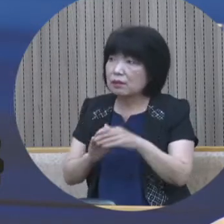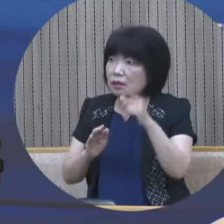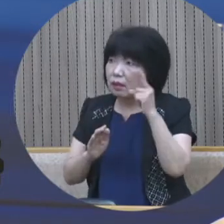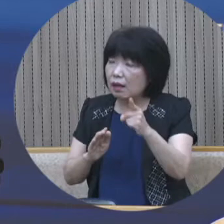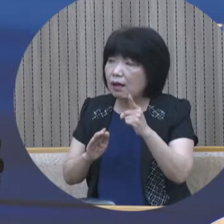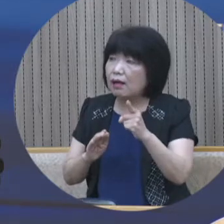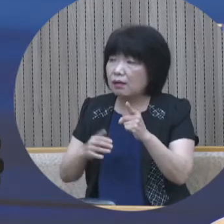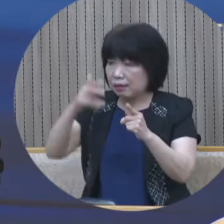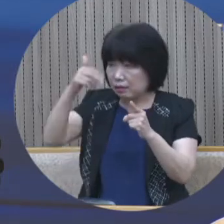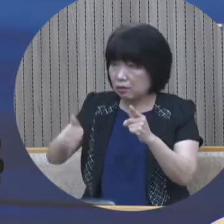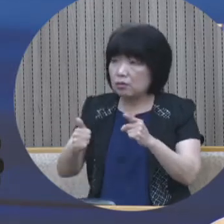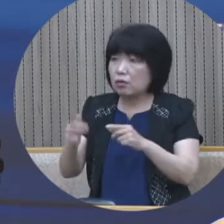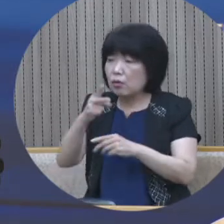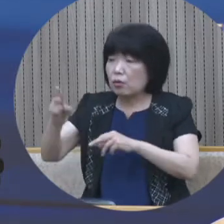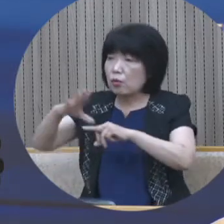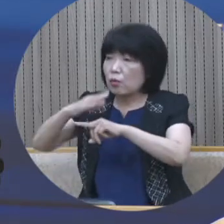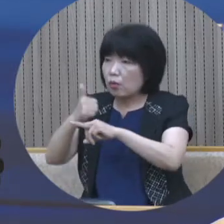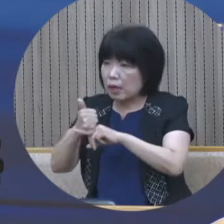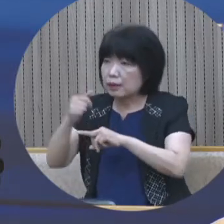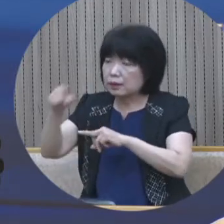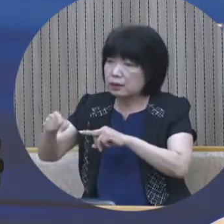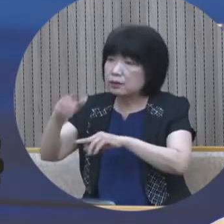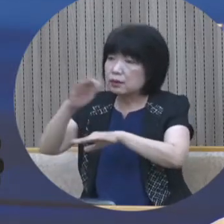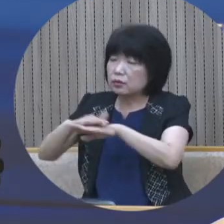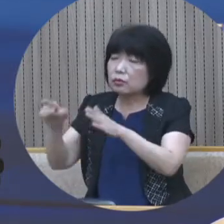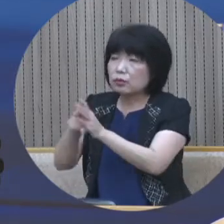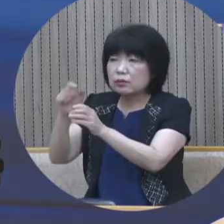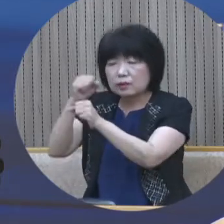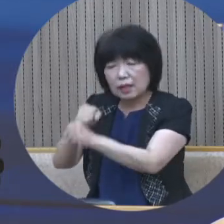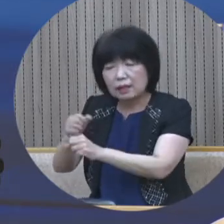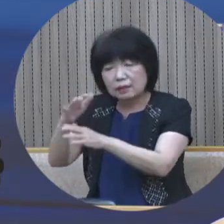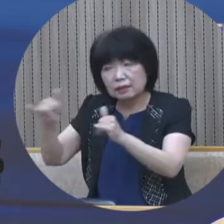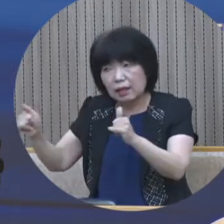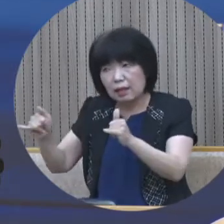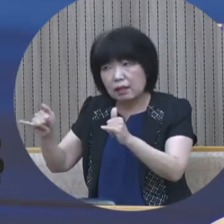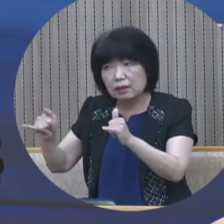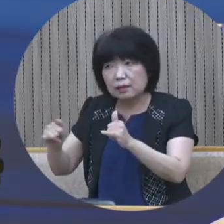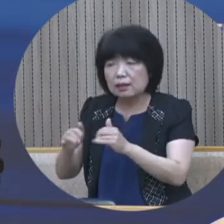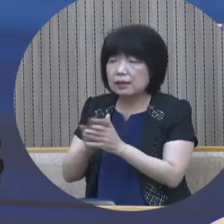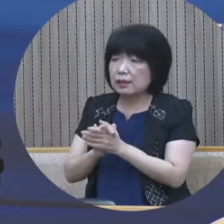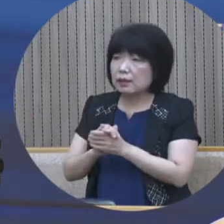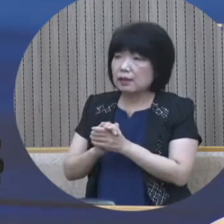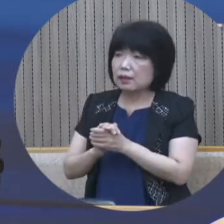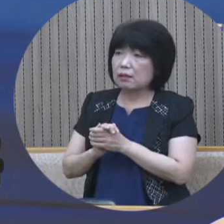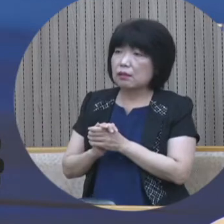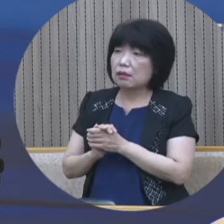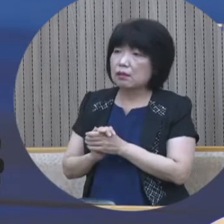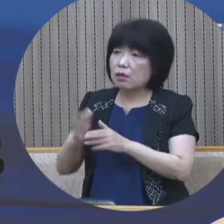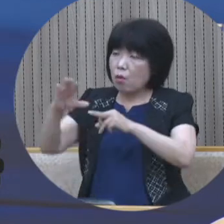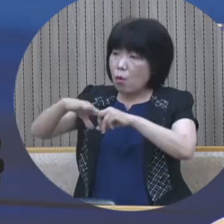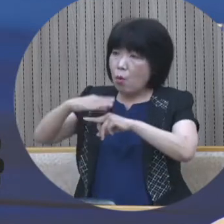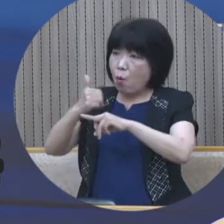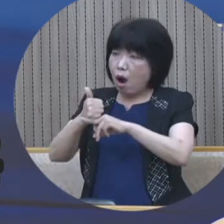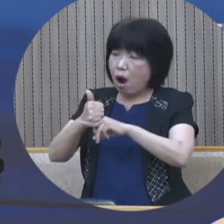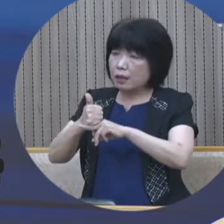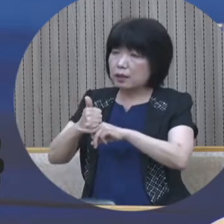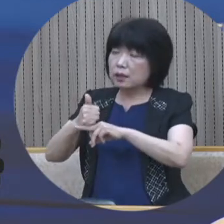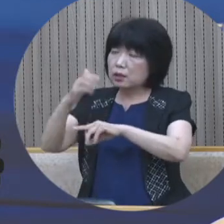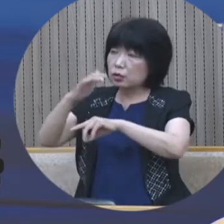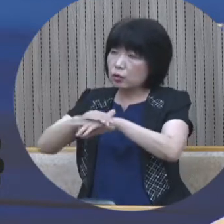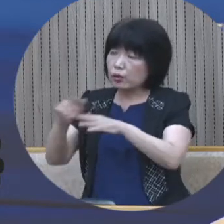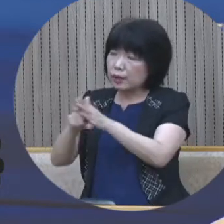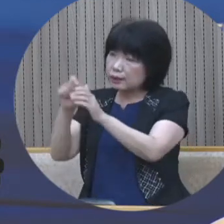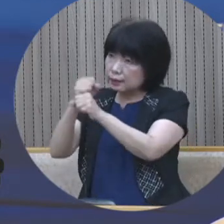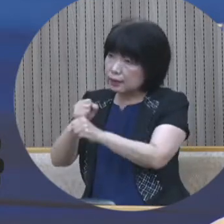장관 곧 왕이 그 손에 의지하는 자. 그때 당시에 왕이 그 손에 의지했다